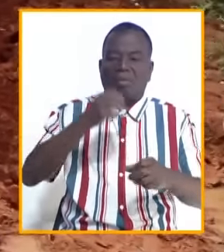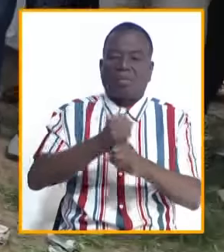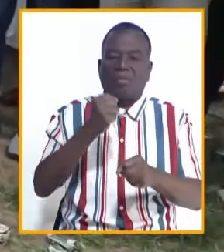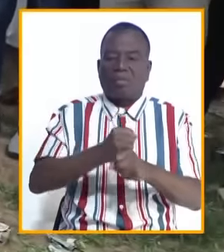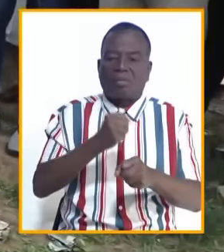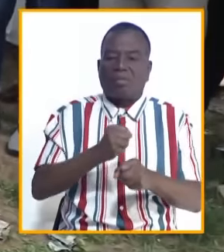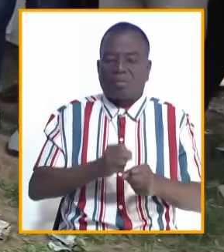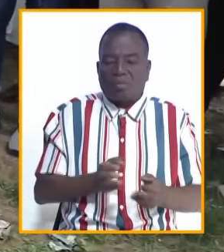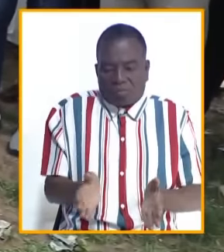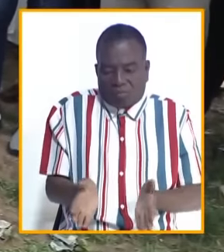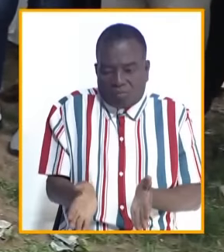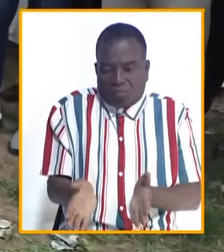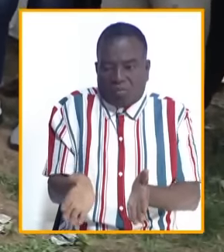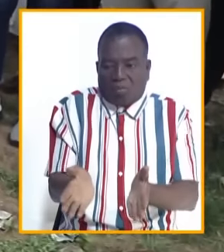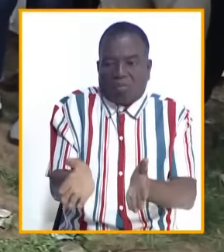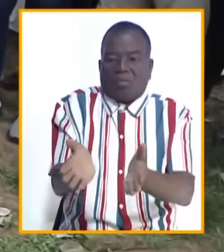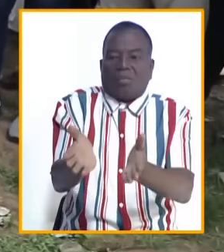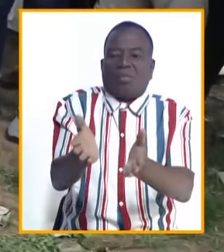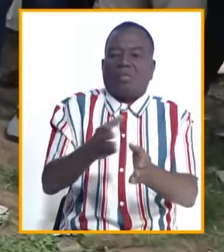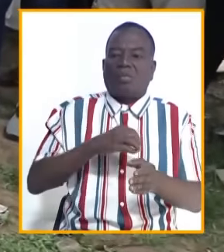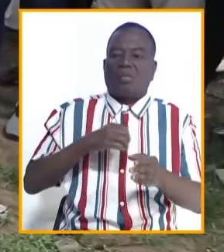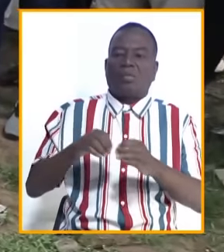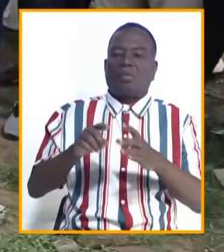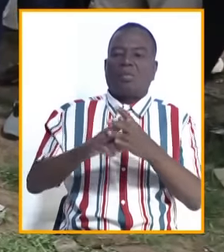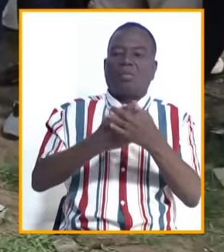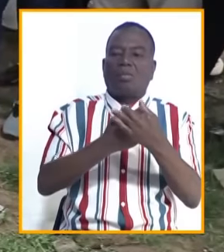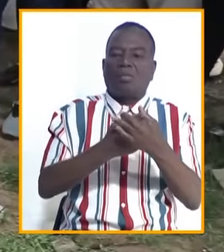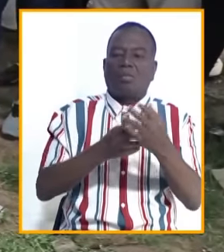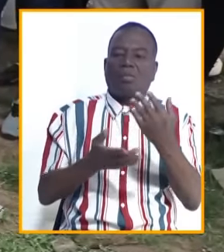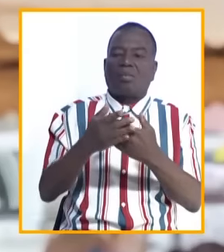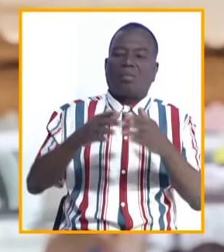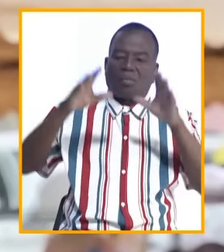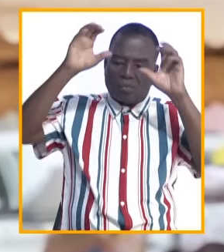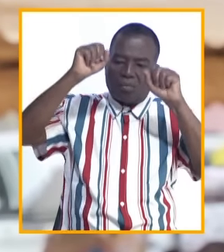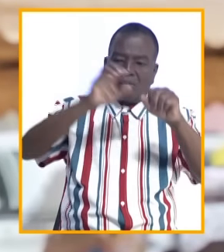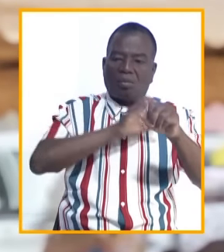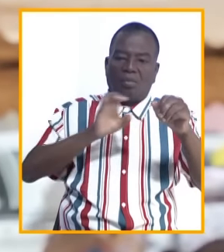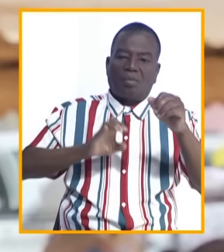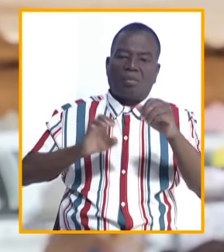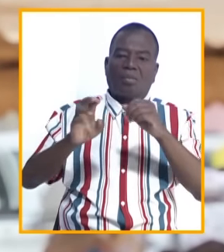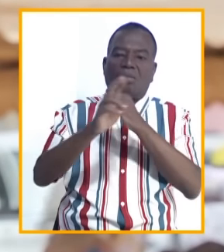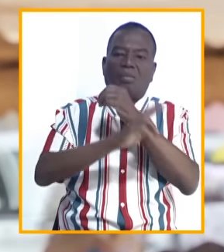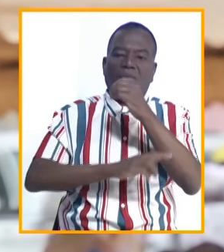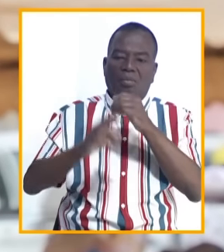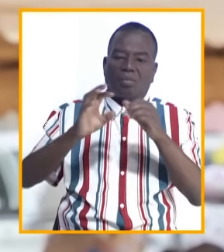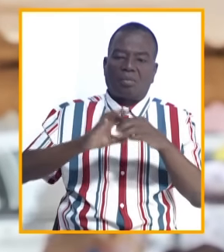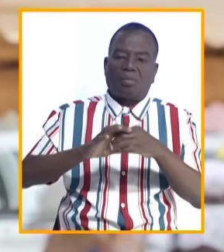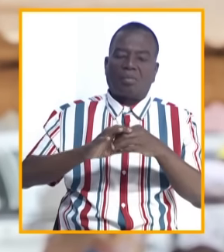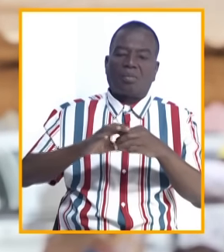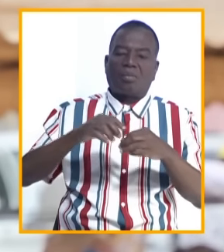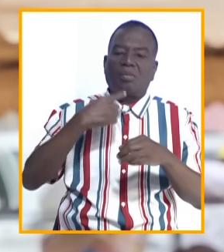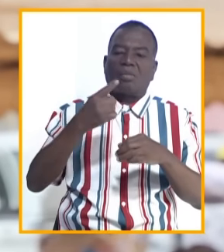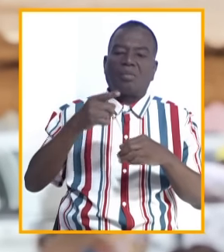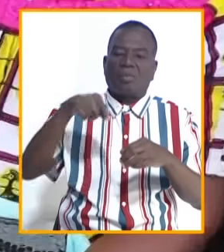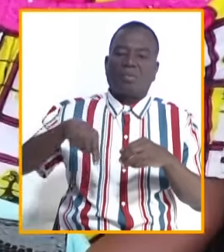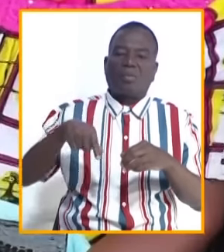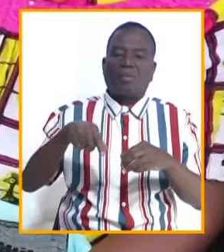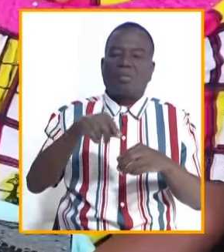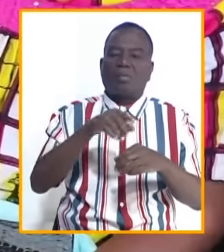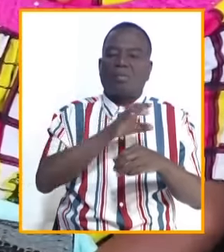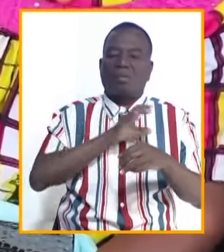de reprofilage. Les travaux ont été lancés par le président du conseil régional Touré Mamadou, qui rassure que le